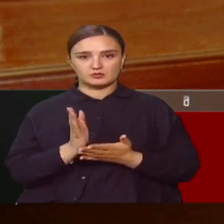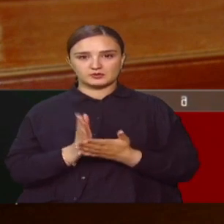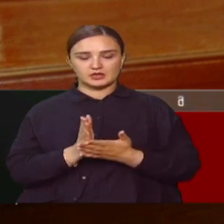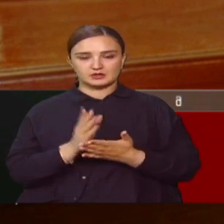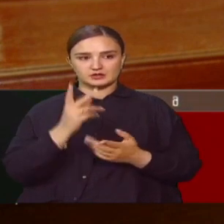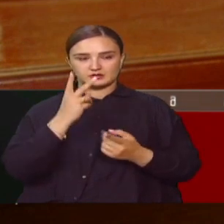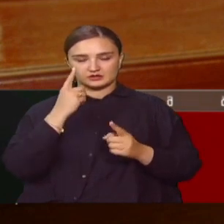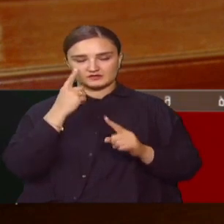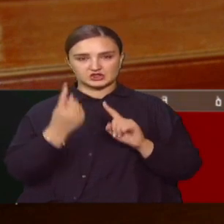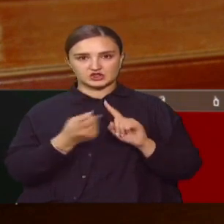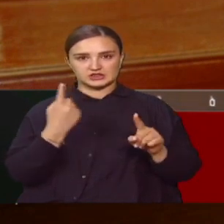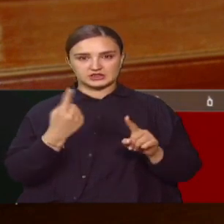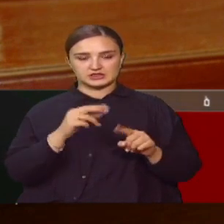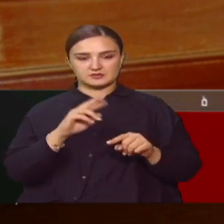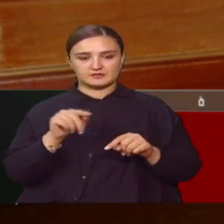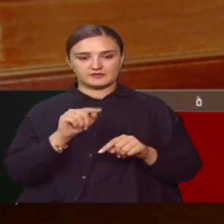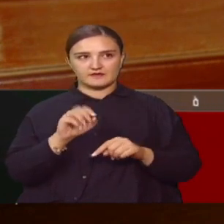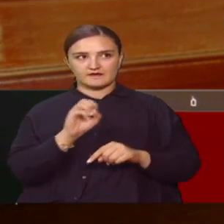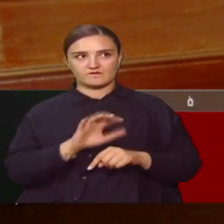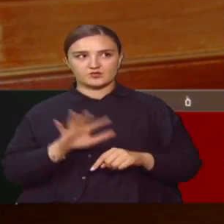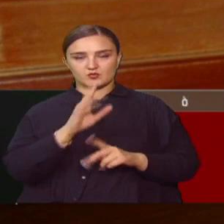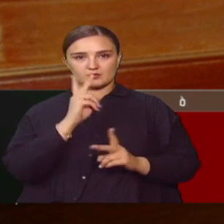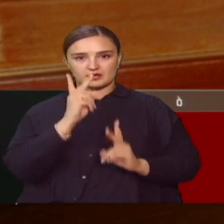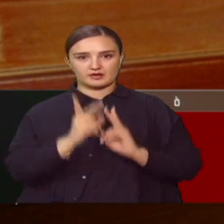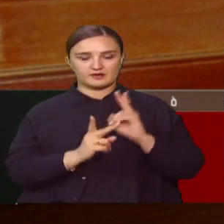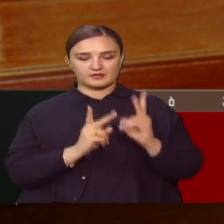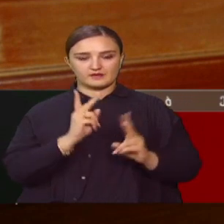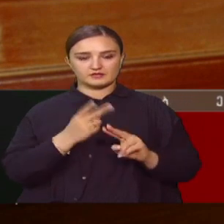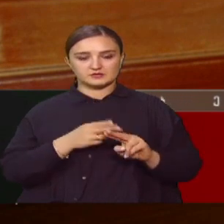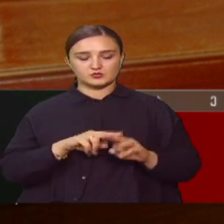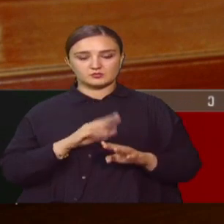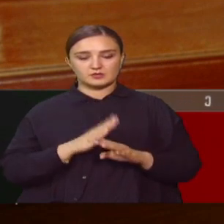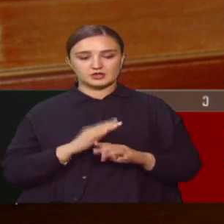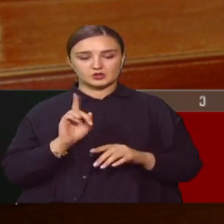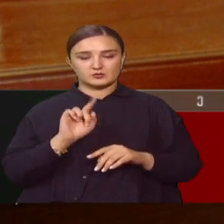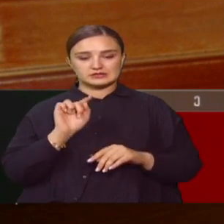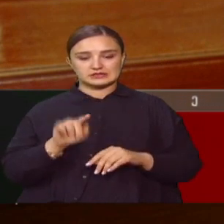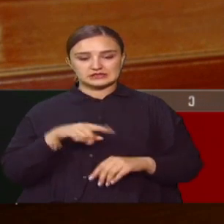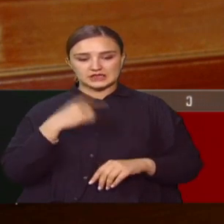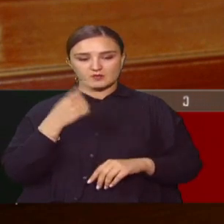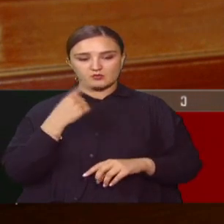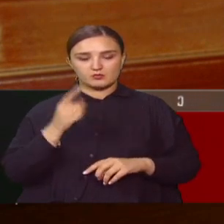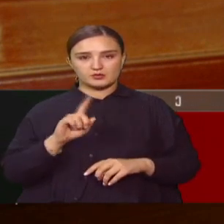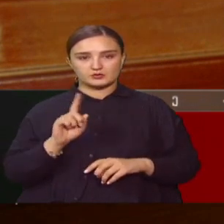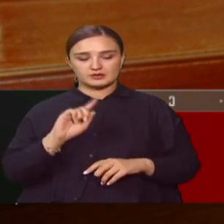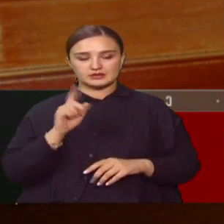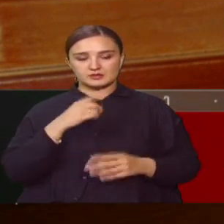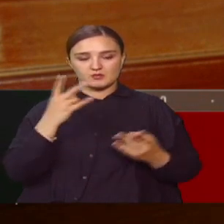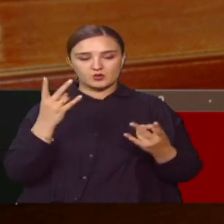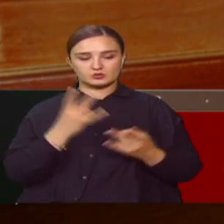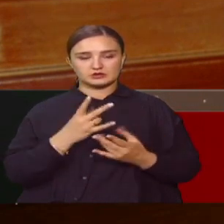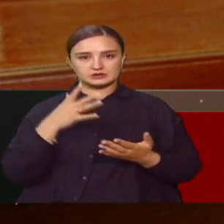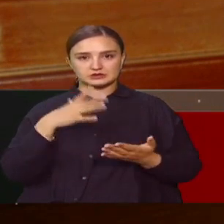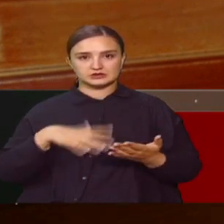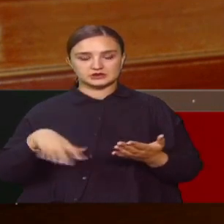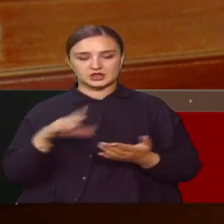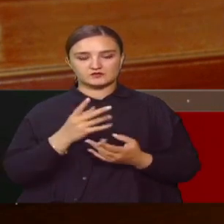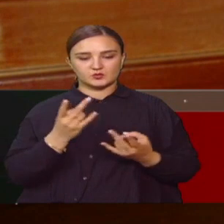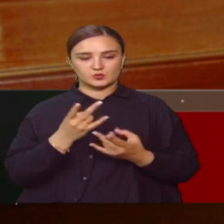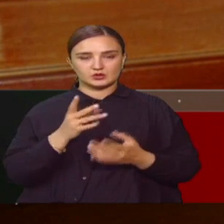și sacemi, da amas Europa hedaps, imito mari romisi niambo ben rom, radkma unda sakartvelo unda